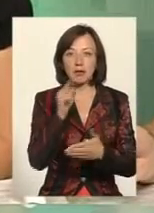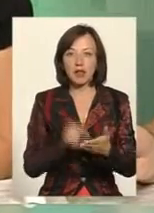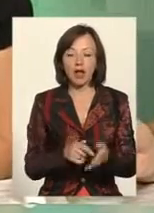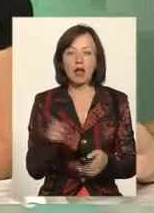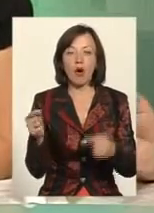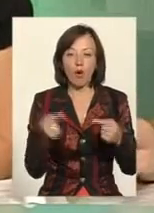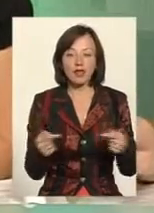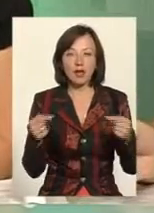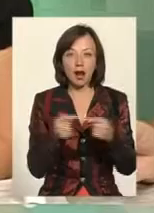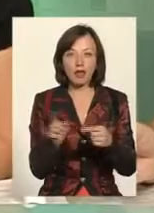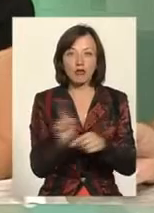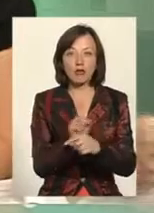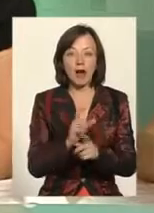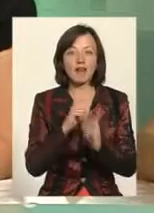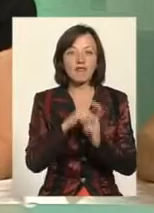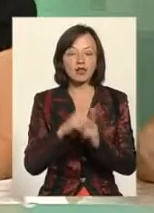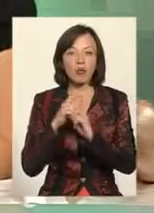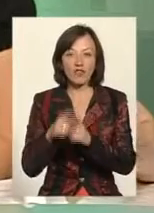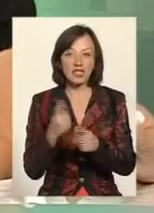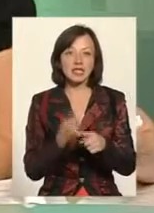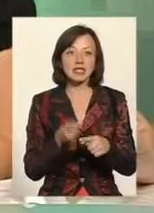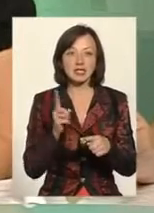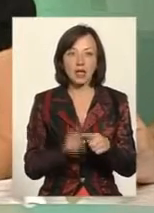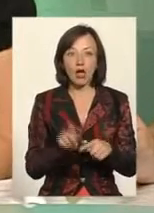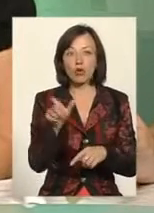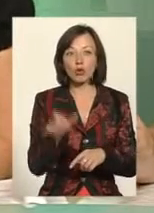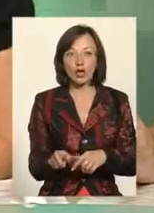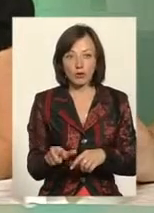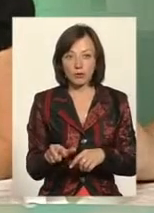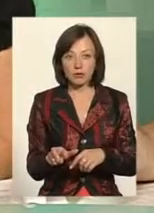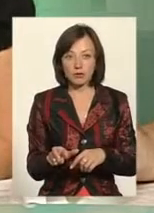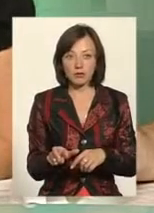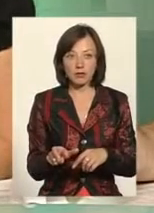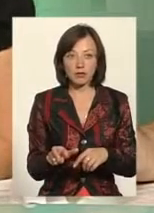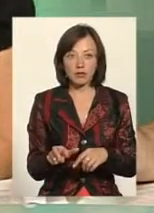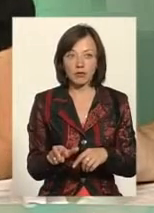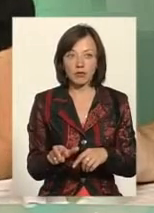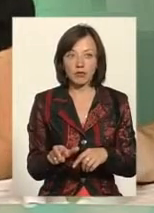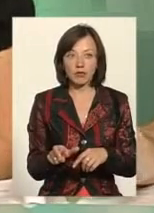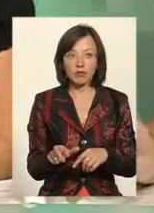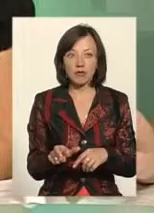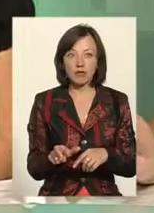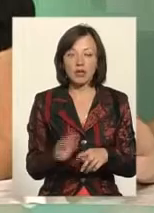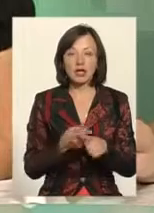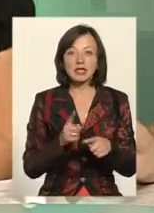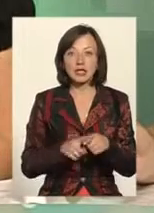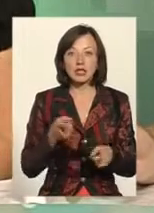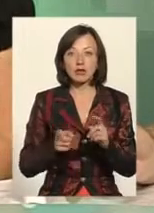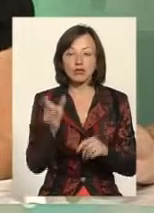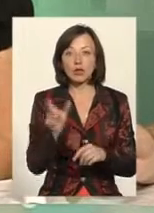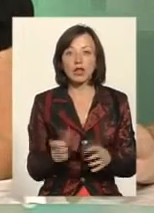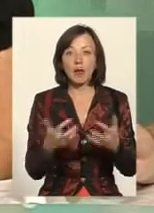нормальні відповіді. Цією людиною, ну як вам скажу, це єдина людина в